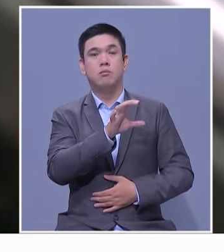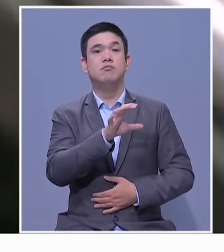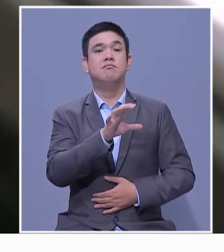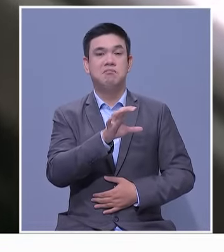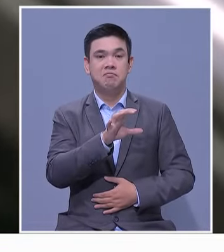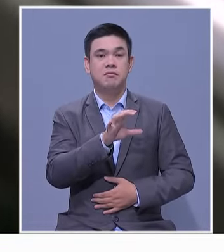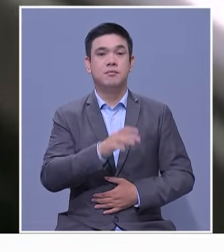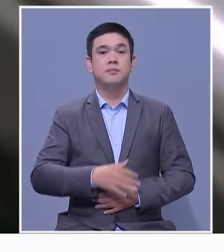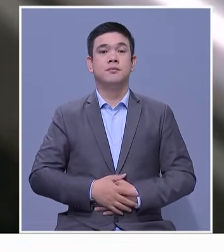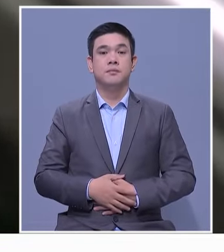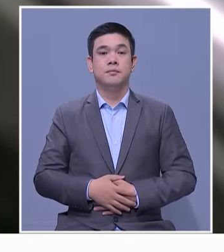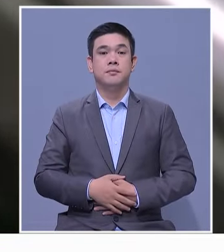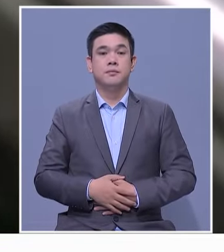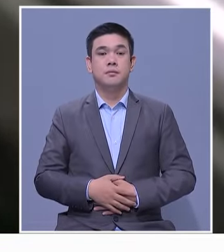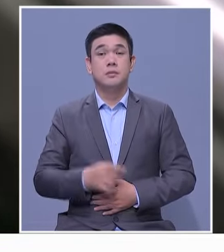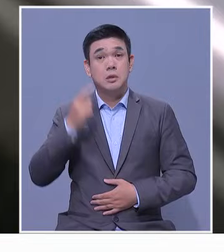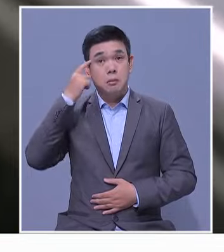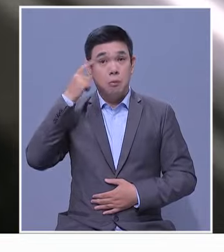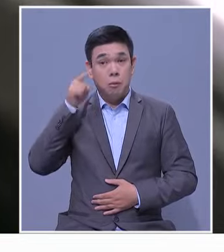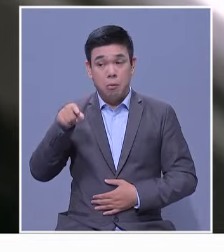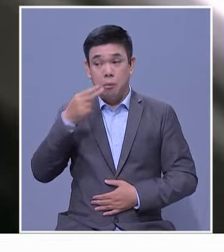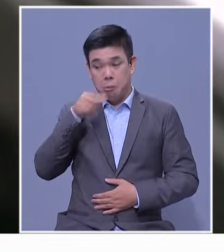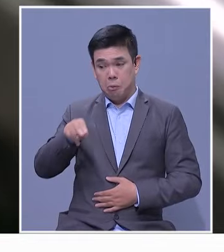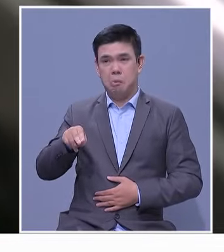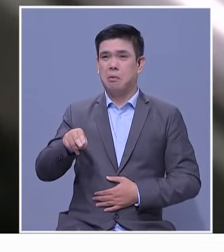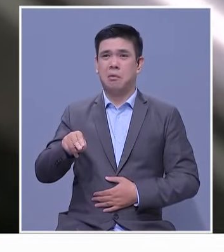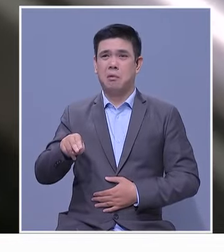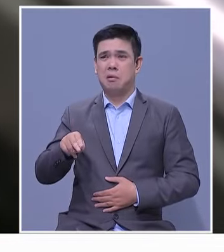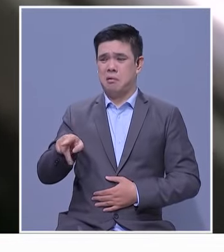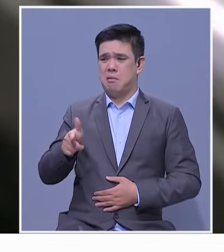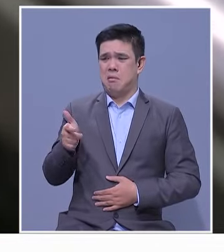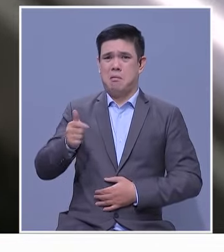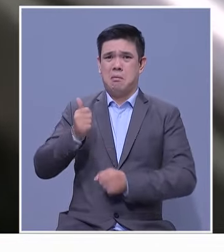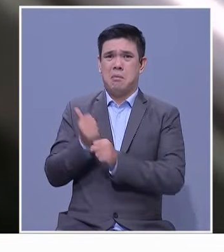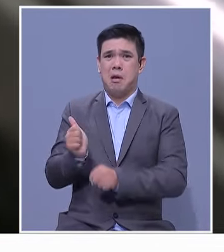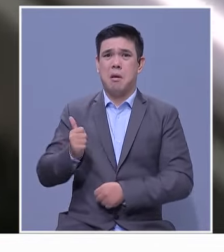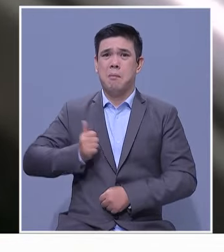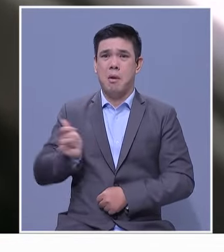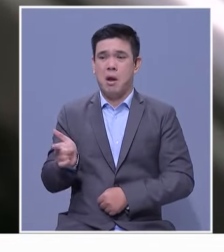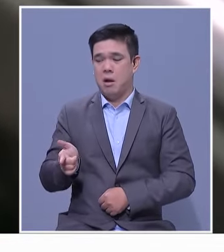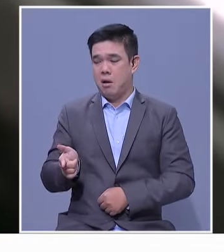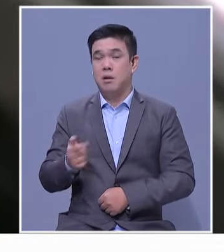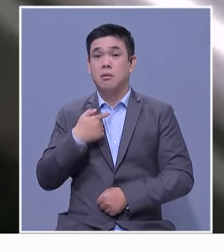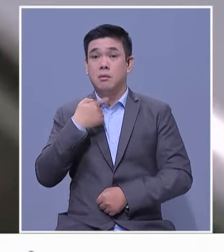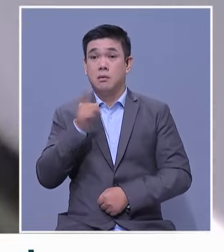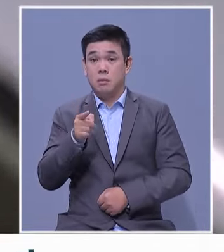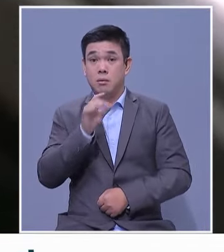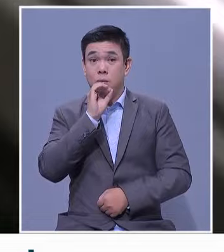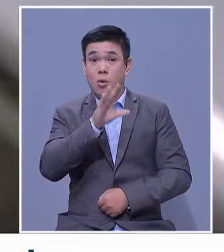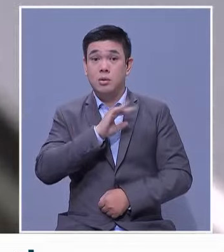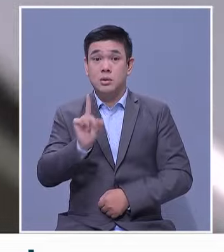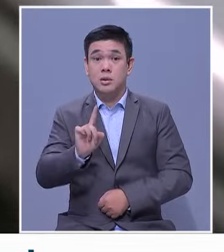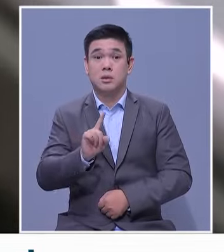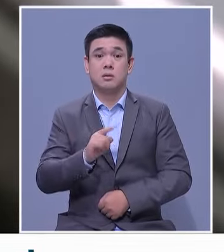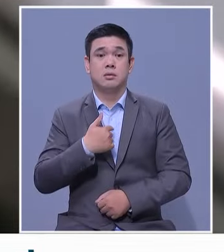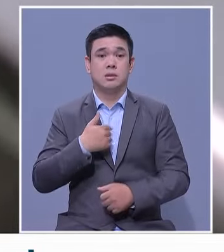ครับ น้องนึกออกไหมมันไม่ไหวพี่ว่ามันไม่ไหวที่เจ้าหน้าที่ตำรวจพี่บอกให้นะว่ามันมีเยอะเค